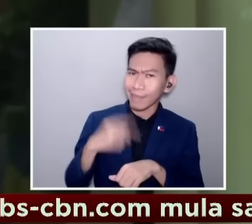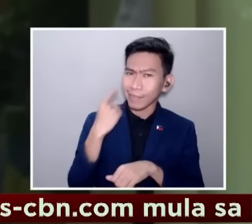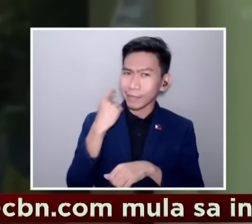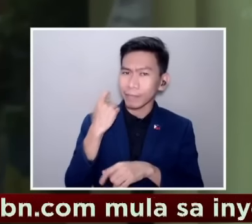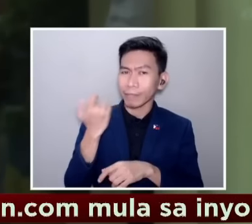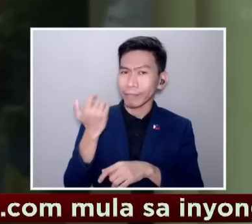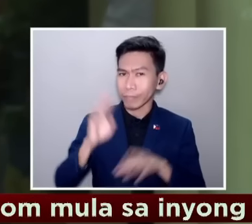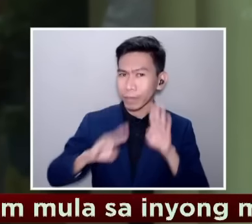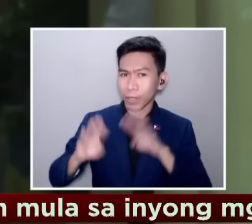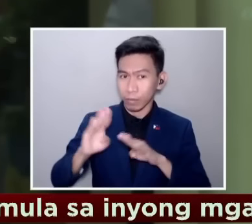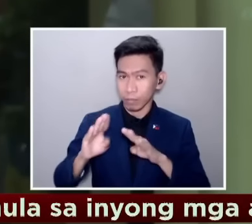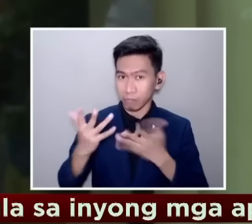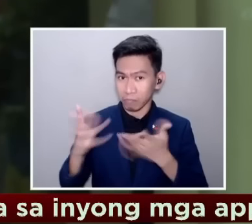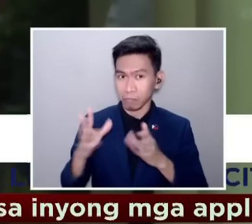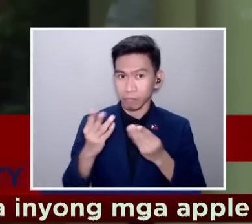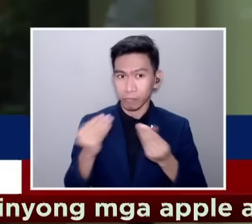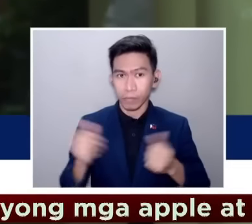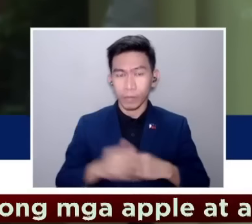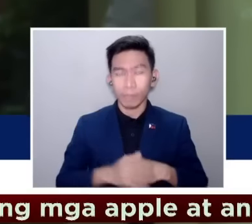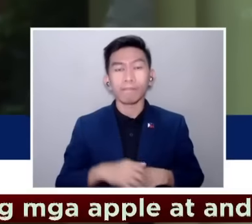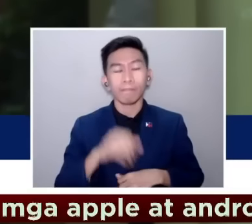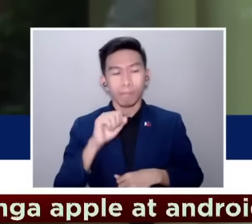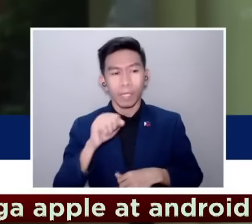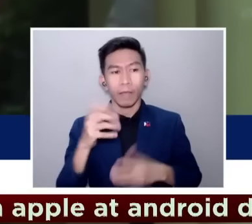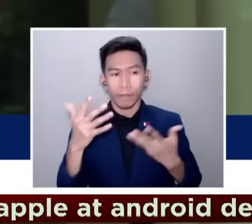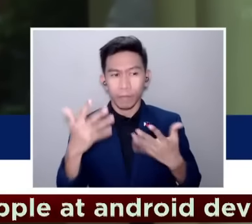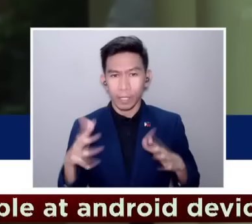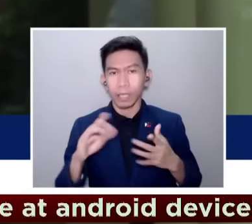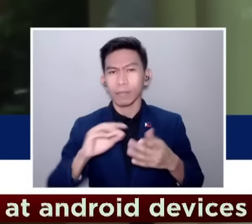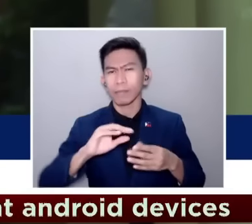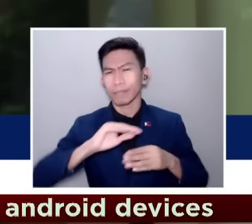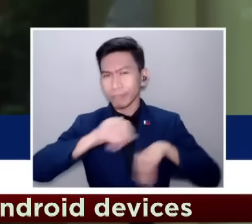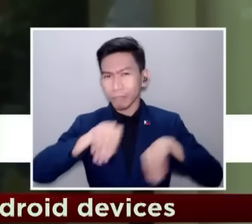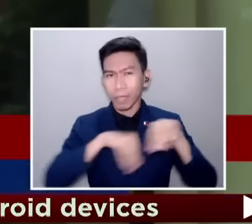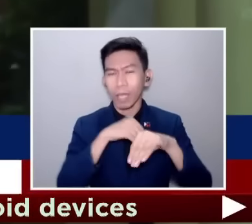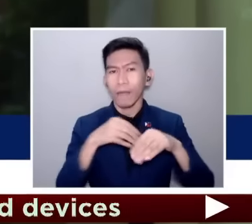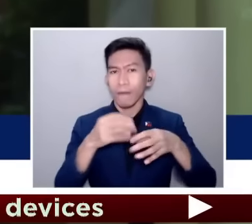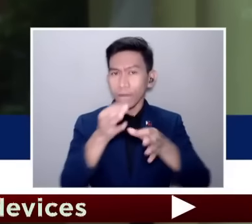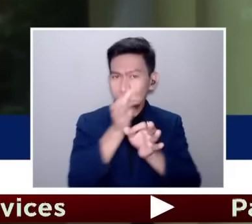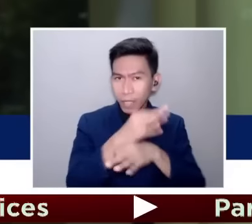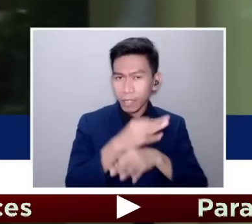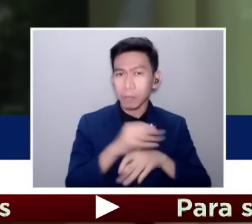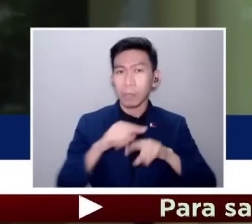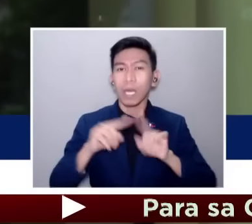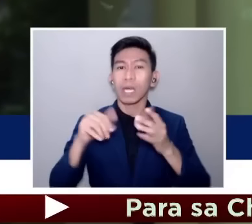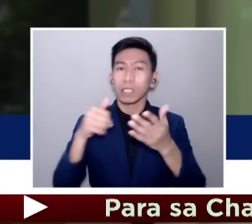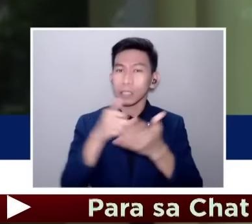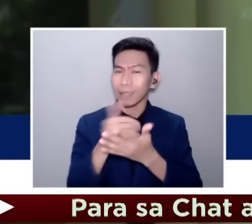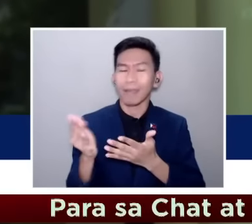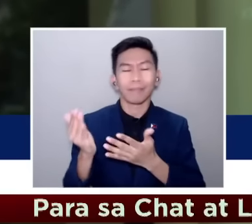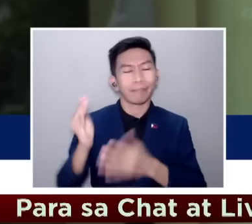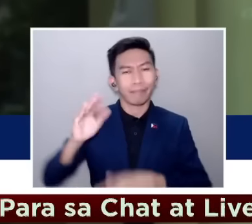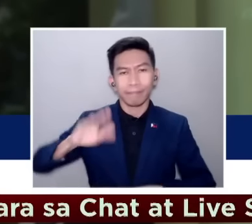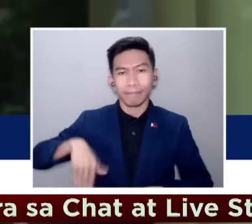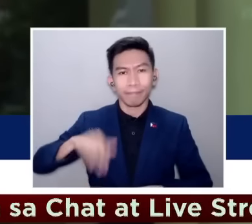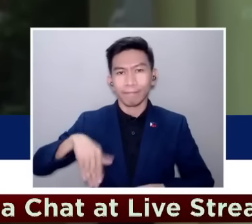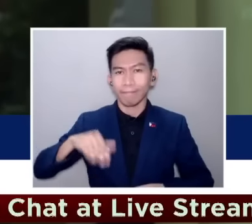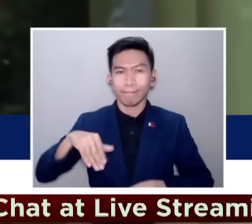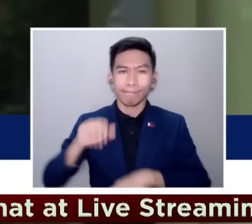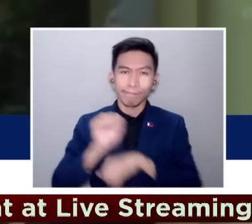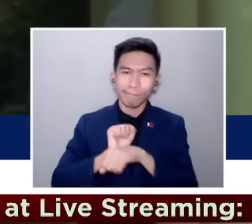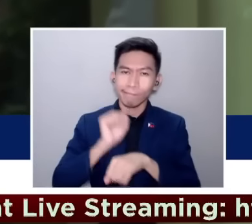Henry, may mga naayos, may mga pinalitan, pero merong mga hanggang ngayon ay hindi pa rin gumagana.